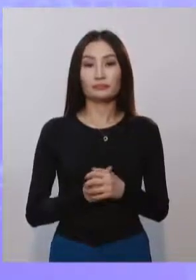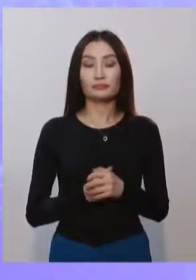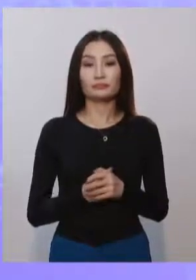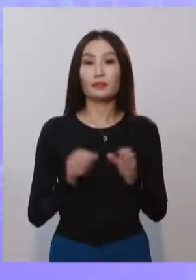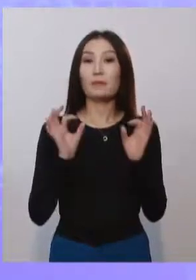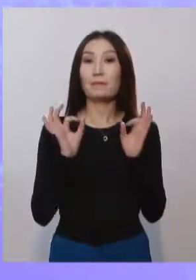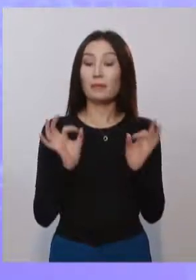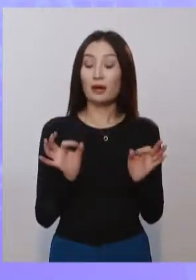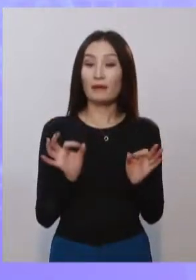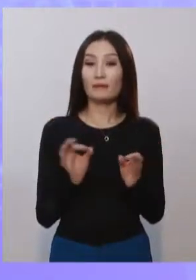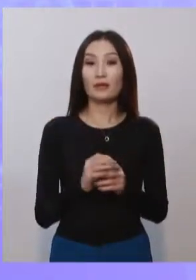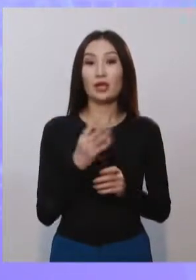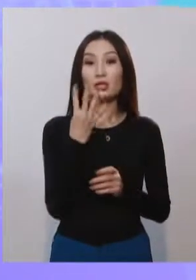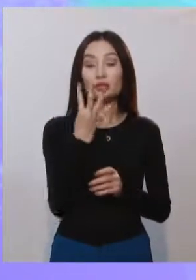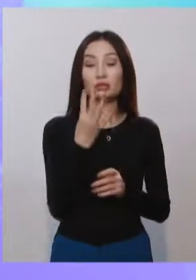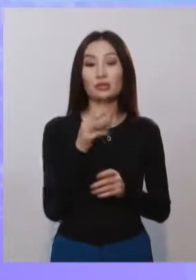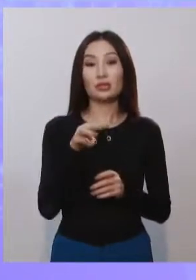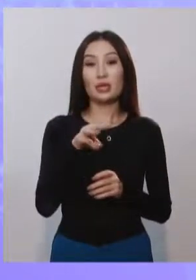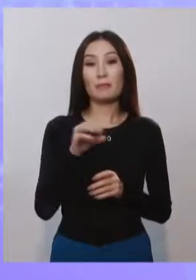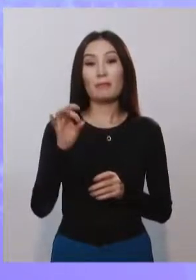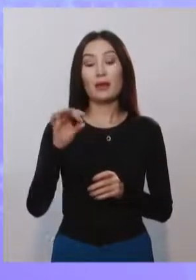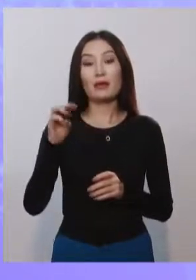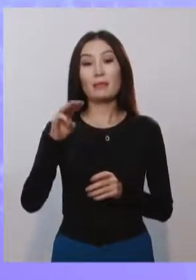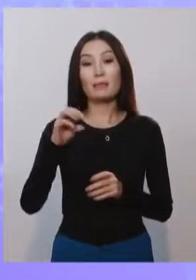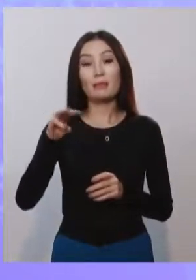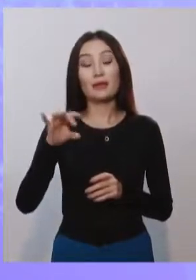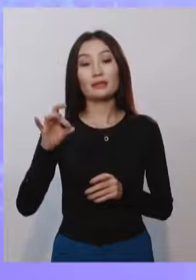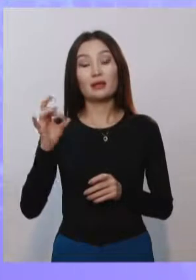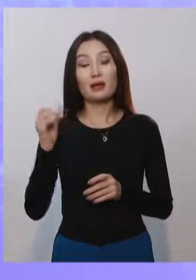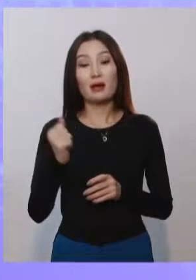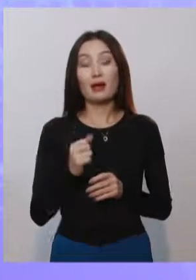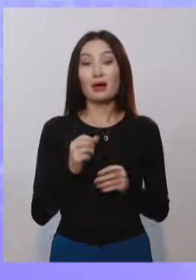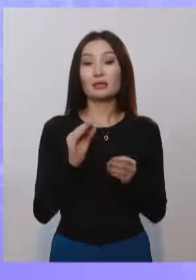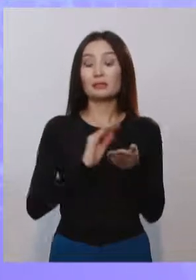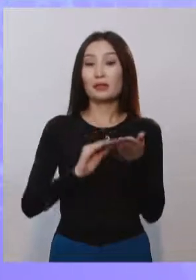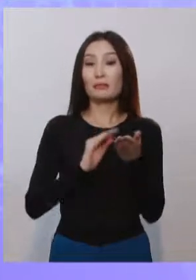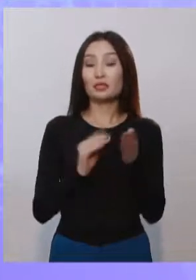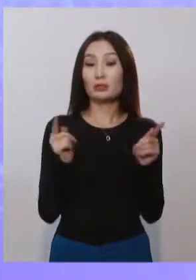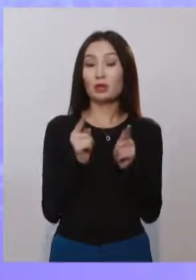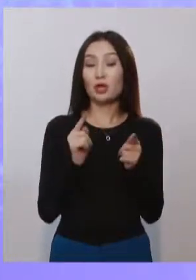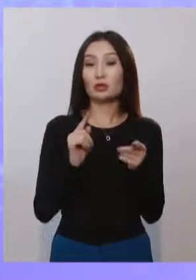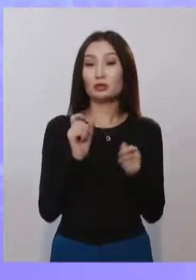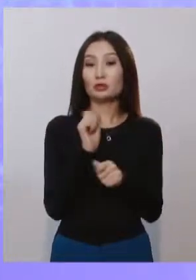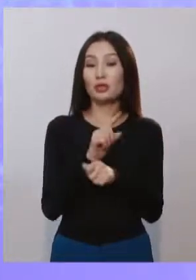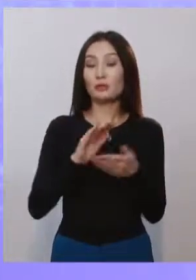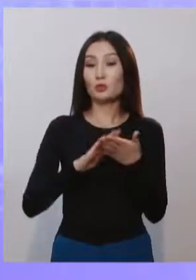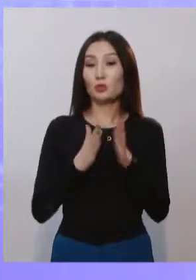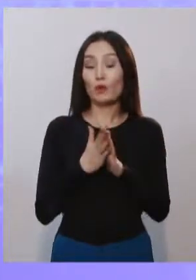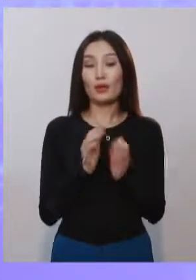правильно 4 метра запишем краткую запись условия